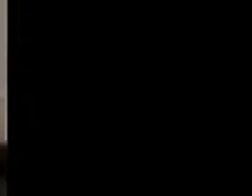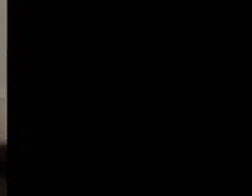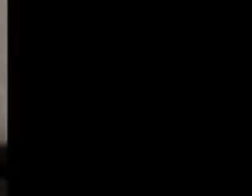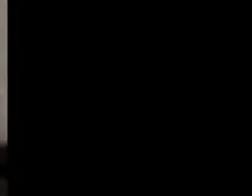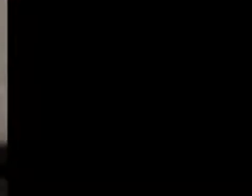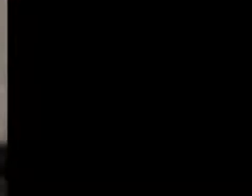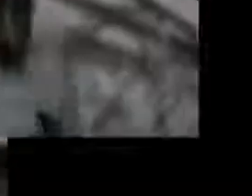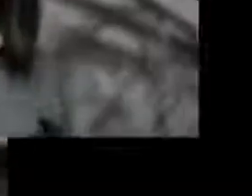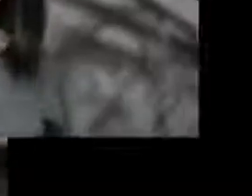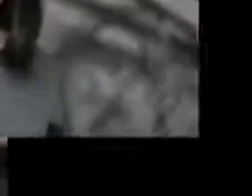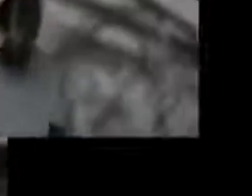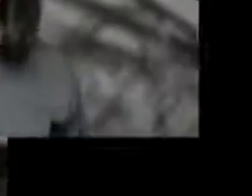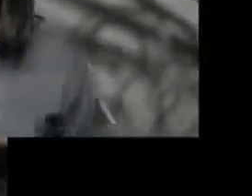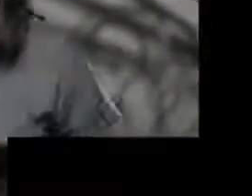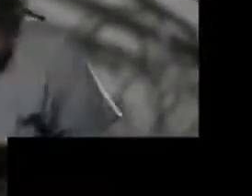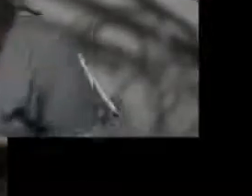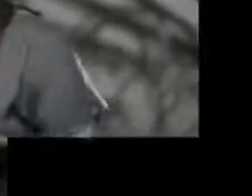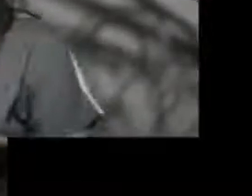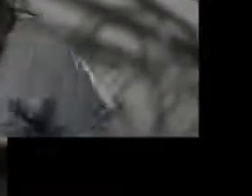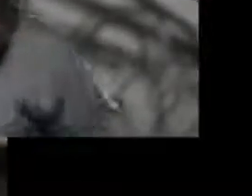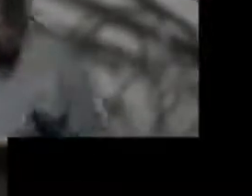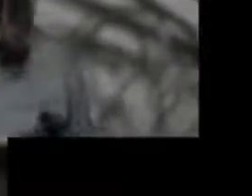kita sehat